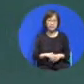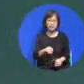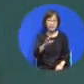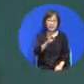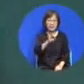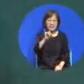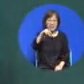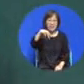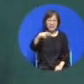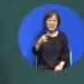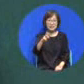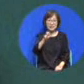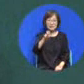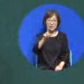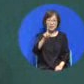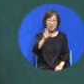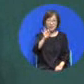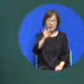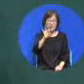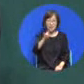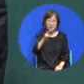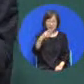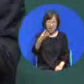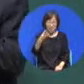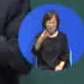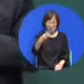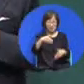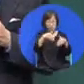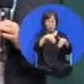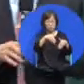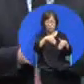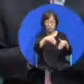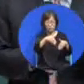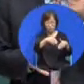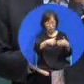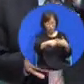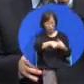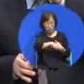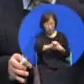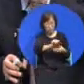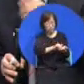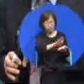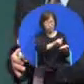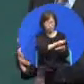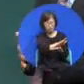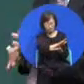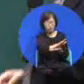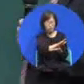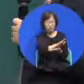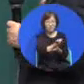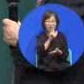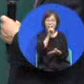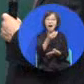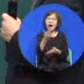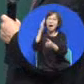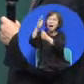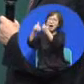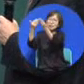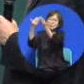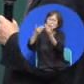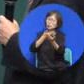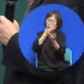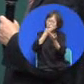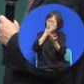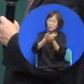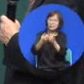쫓아내기도 하고 그랬습니다만은 중요한 응답들이 아브라함에게 있었던 겁니다. Of course, Ishmael had to be driven out, but then all these